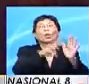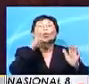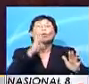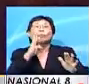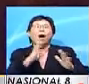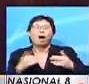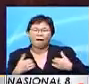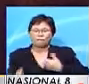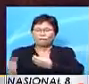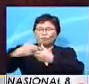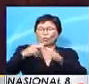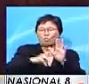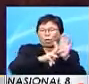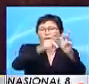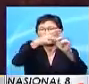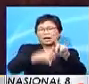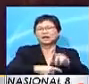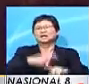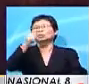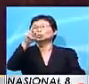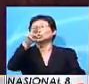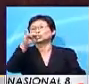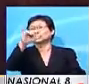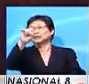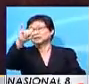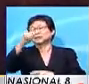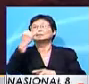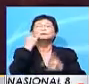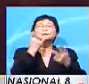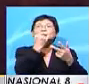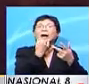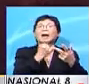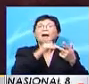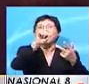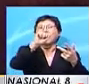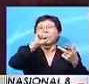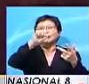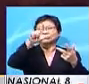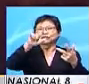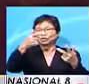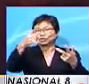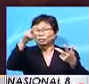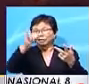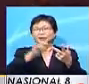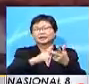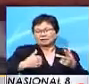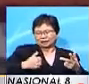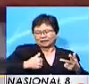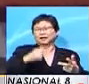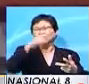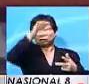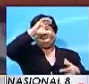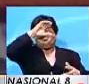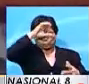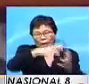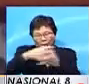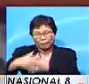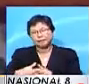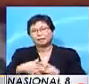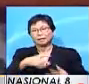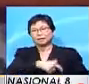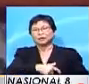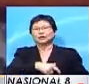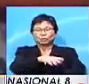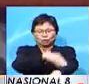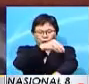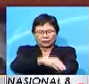turut disertai wakil dari Tunisia, Israel, Algeria, Kanada, Turki, Amerika Syarikat, Sweden,